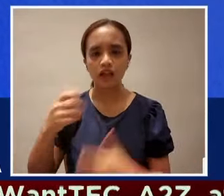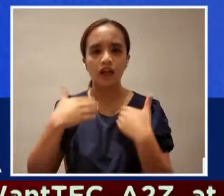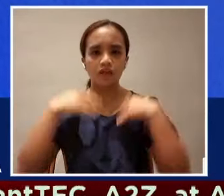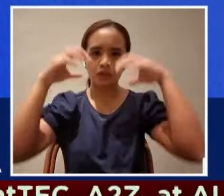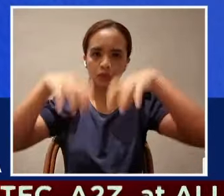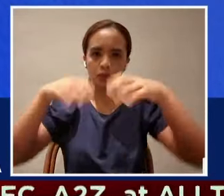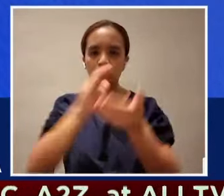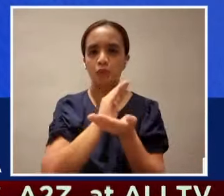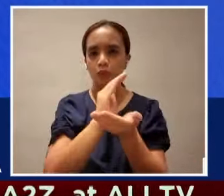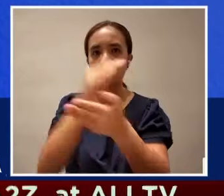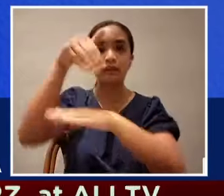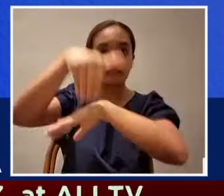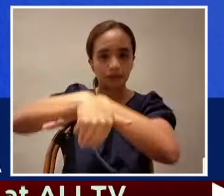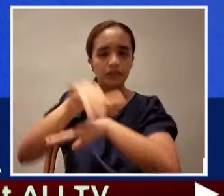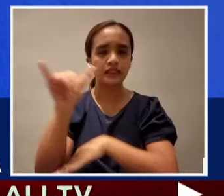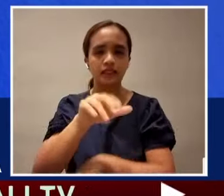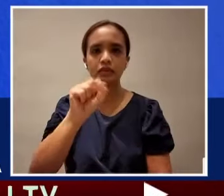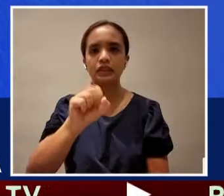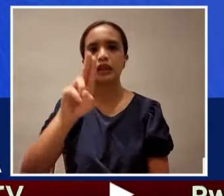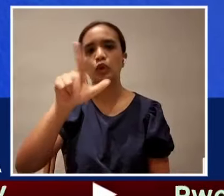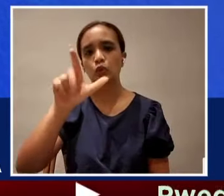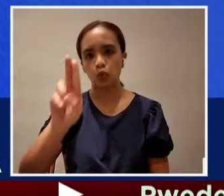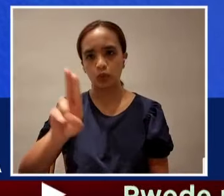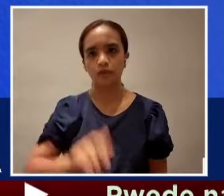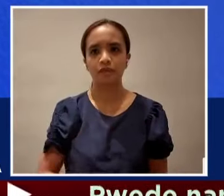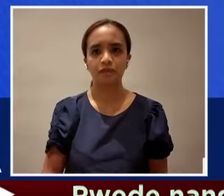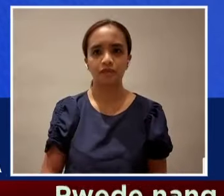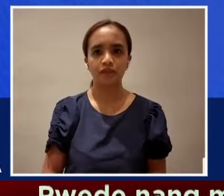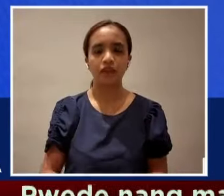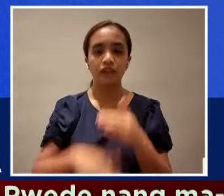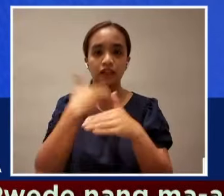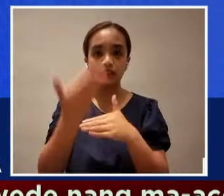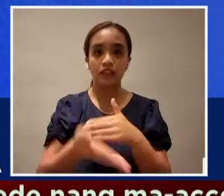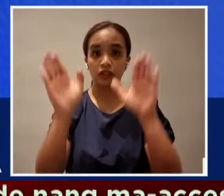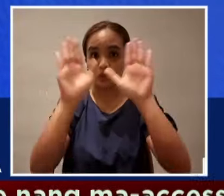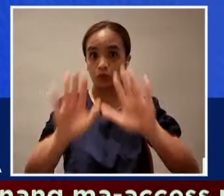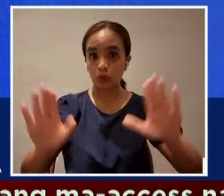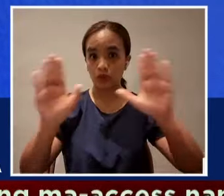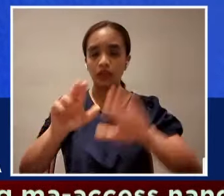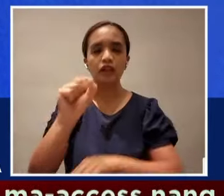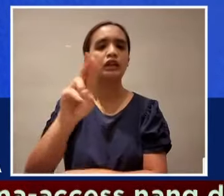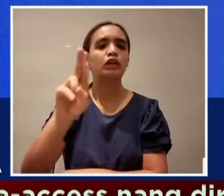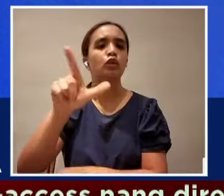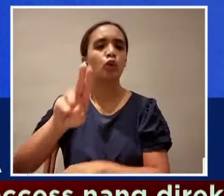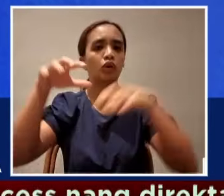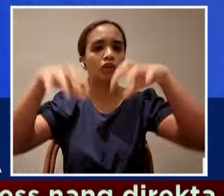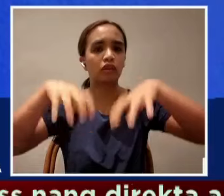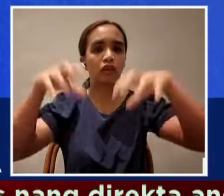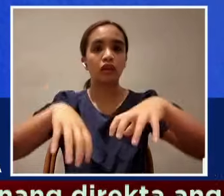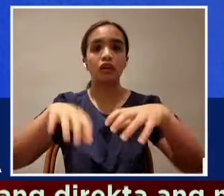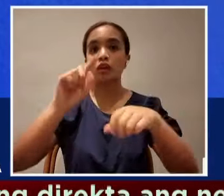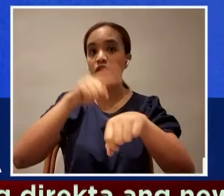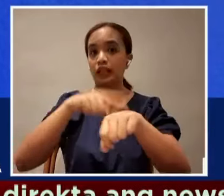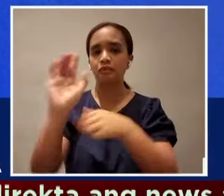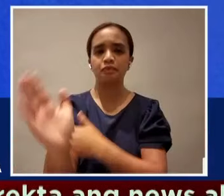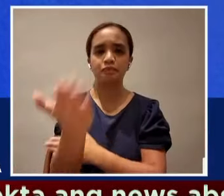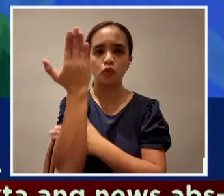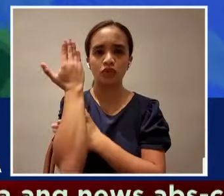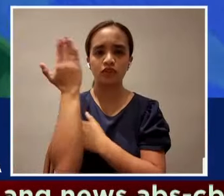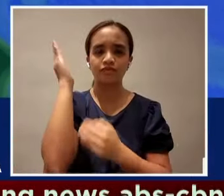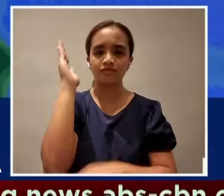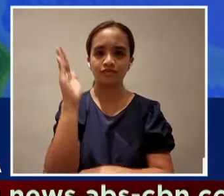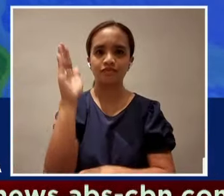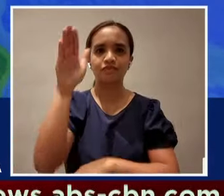Peninsula at Sulu Archipelago. Sa Linggo naman, uulan sa Sulu Archipelago bandang umaga, tanghali at hapon naman may ulan